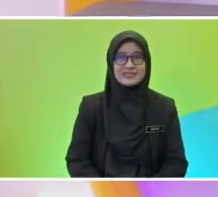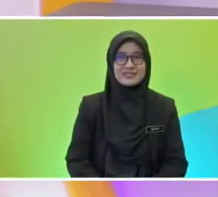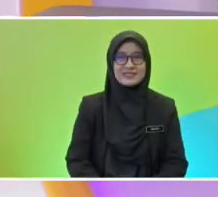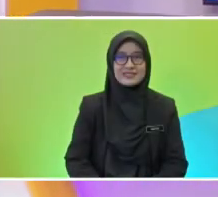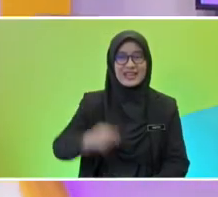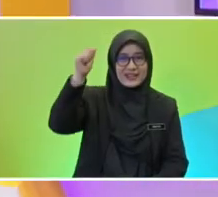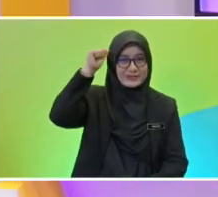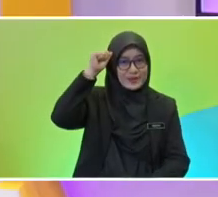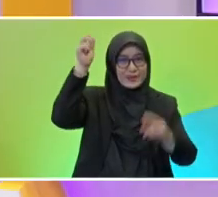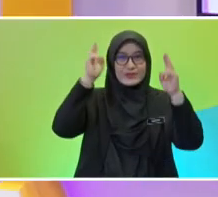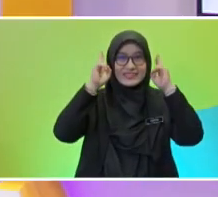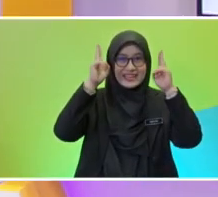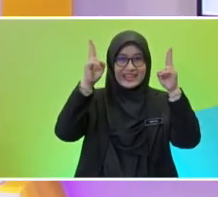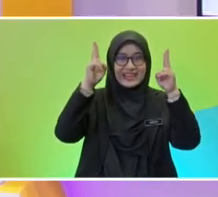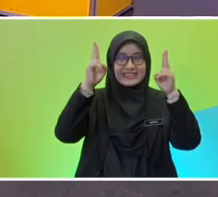Assalamualaikum